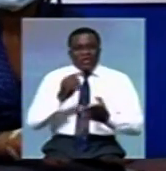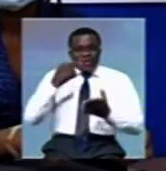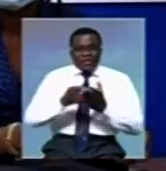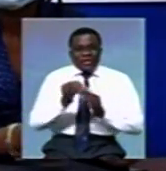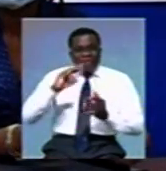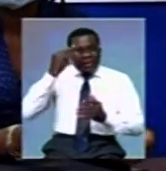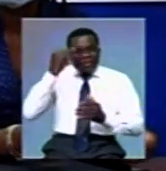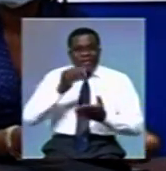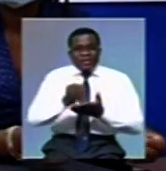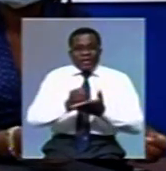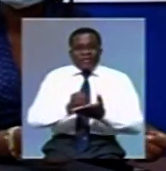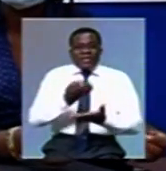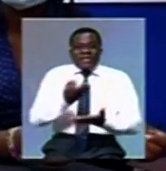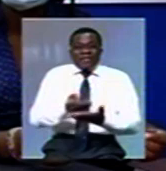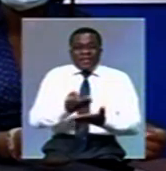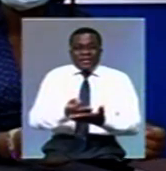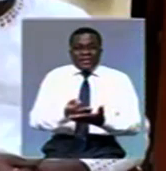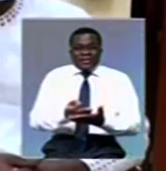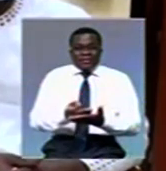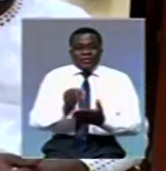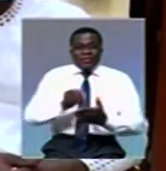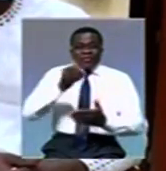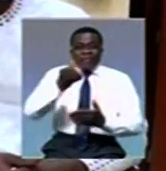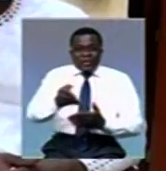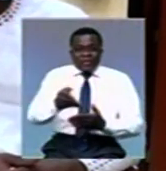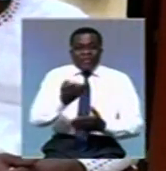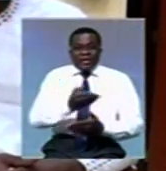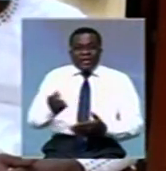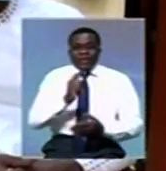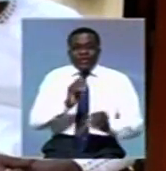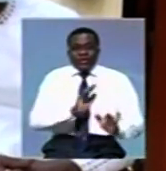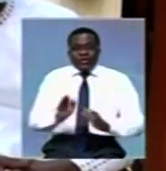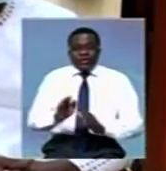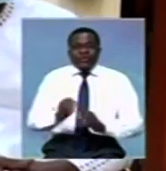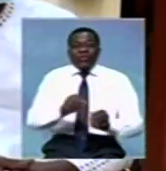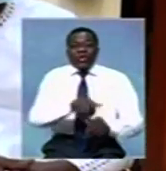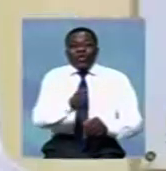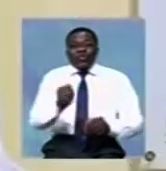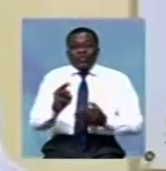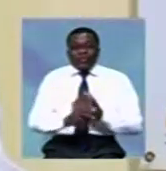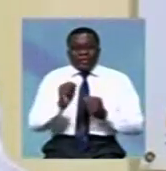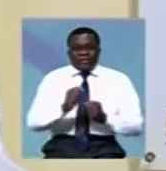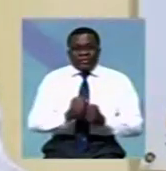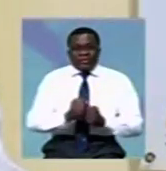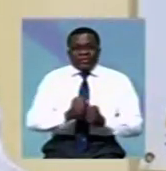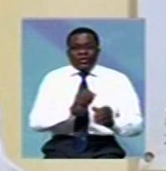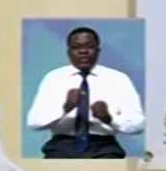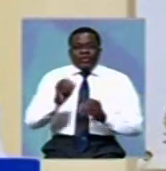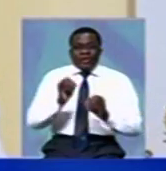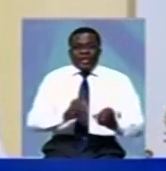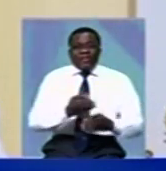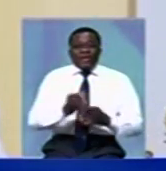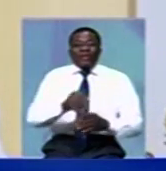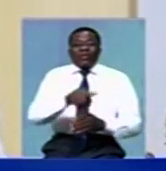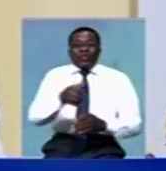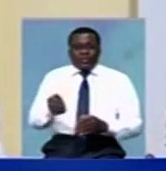le ministre de l'Économie et des Finances. Désormais, les choses se feront autrement. Cela met entre